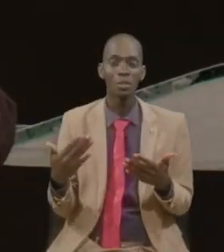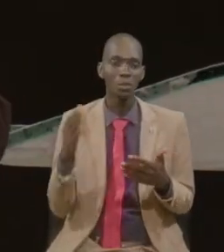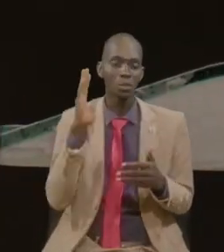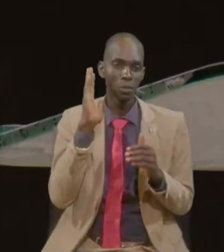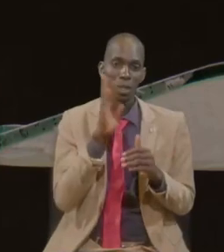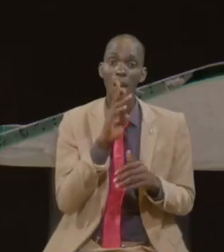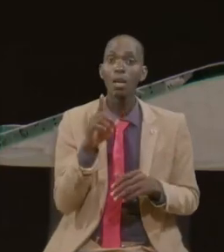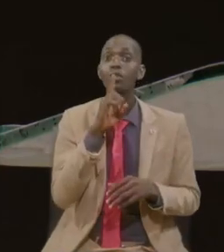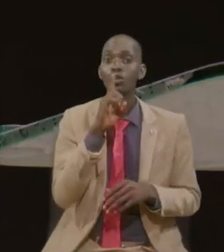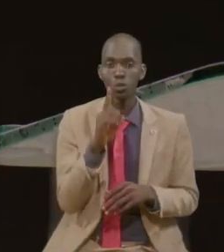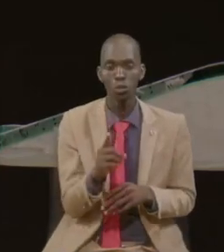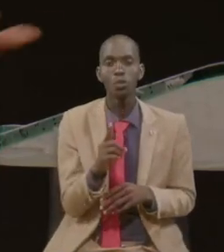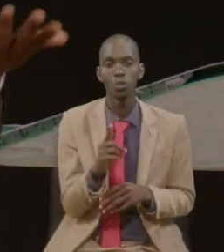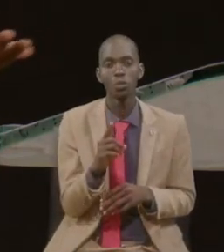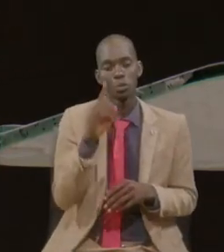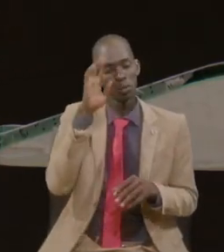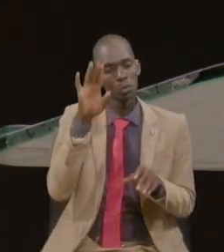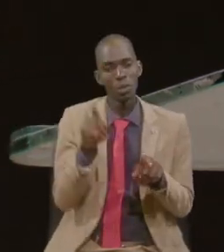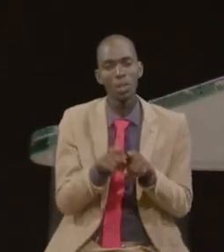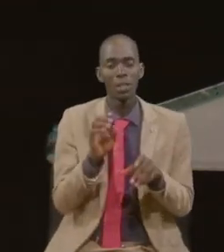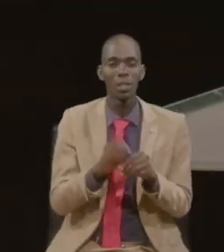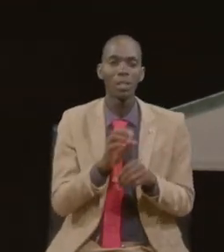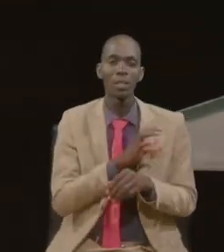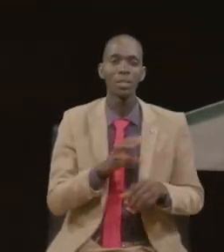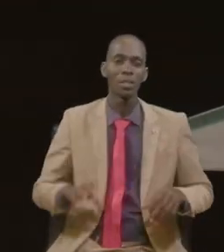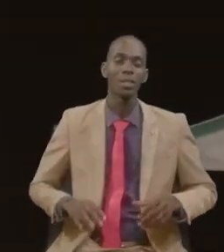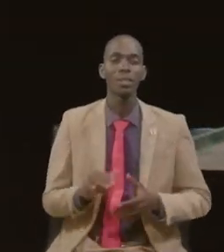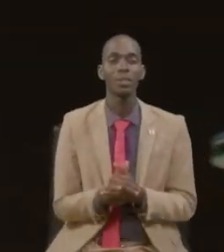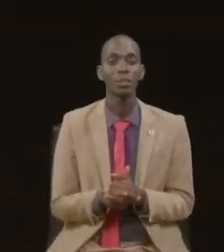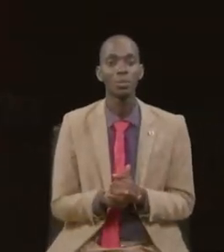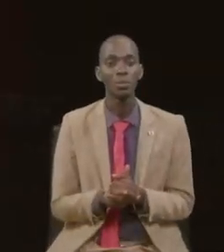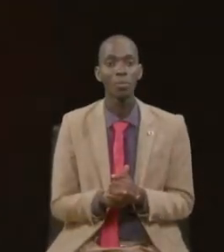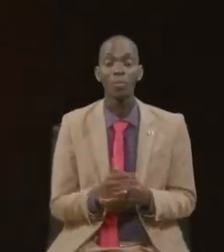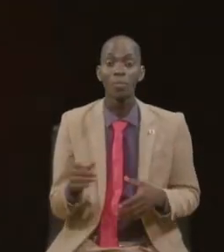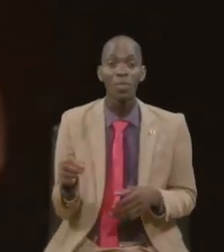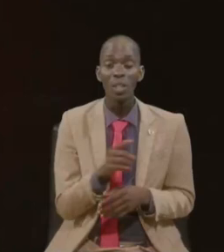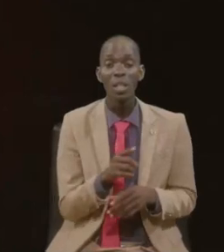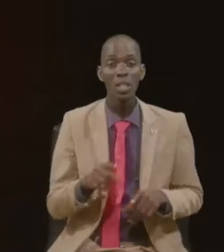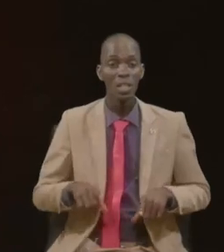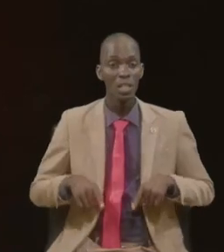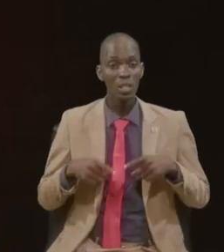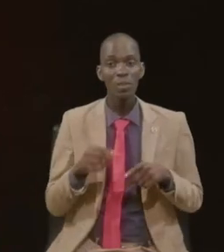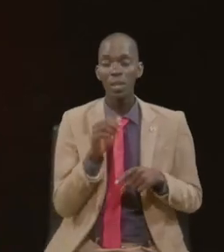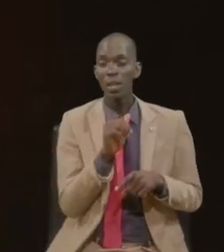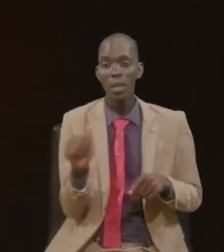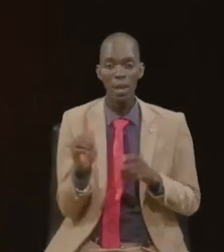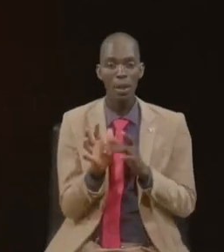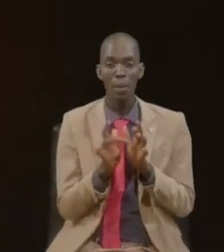Ils sont de vrais frères en Christ. Comment vivent-ils? Ils vivent